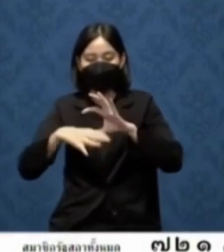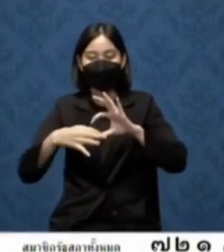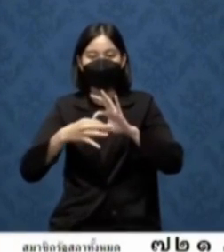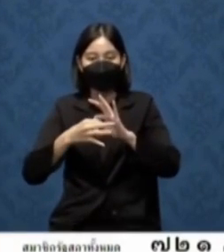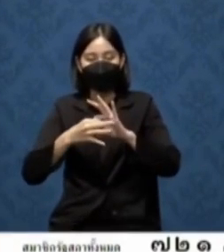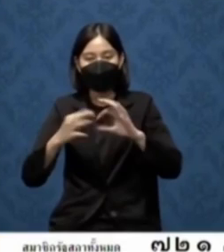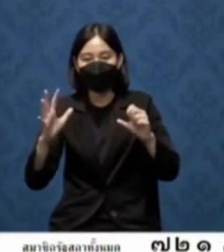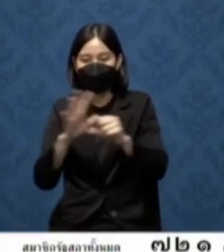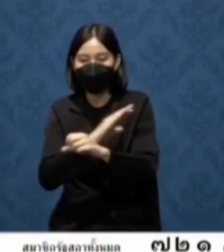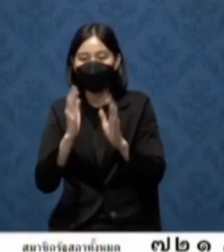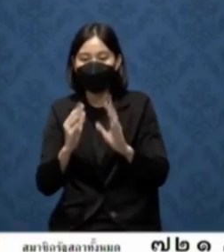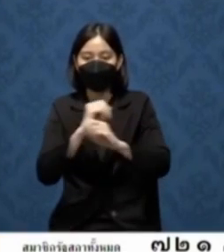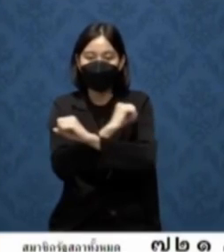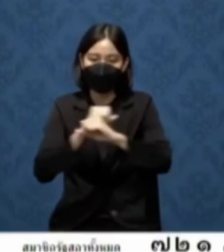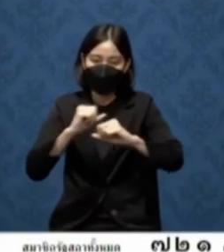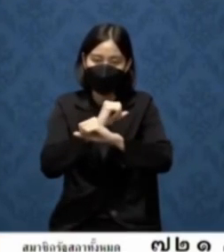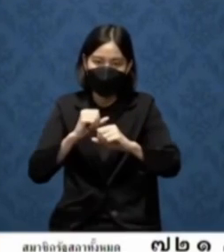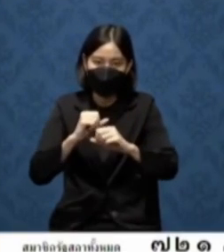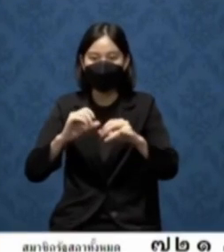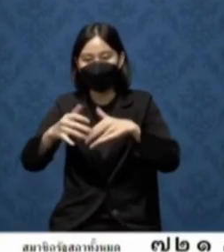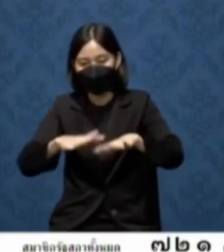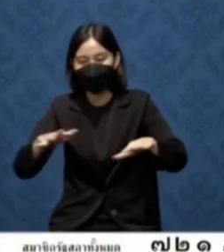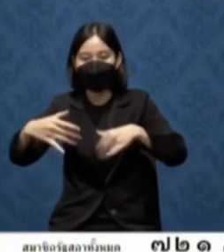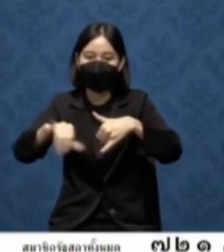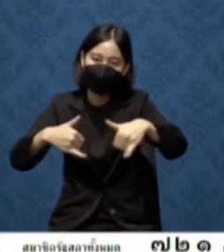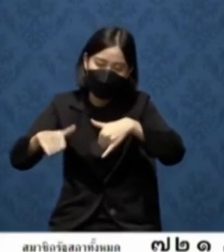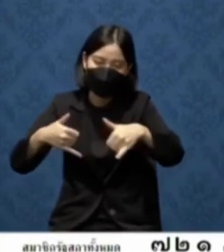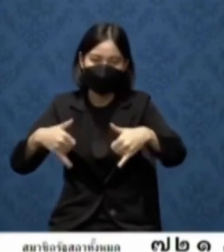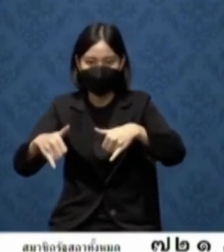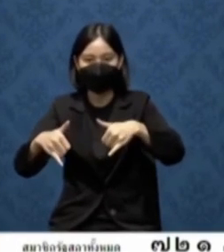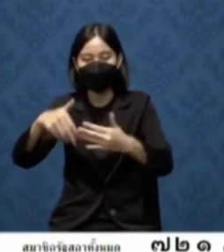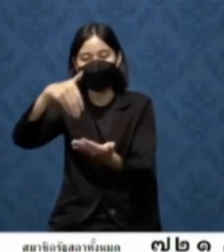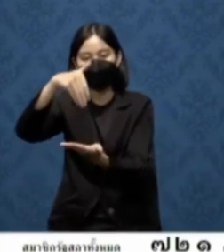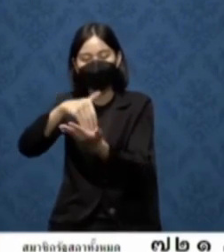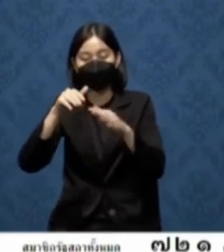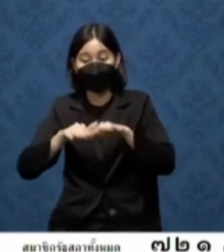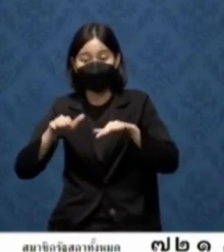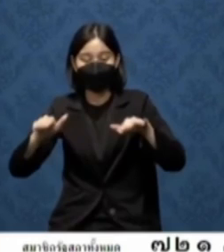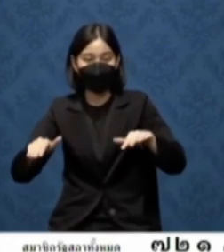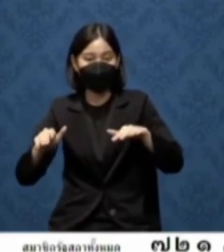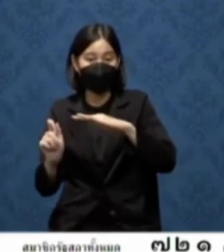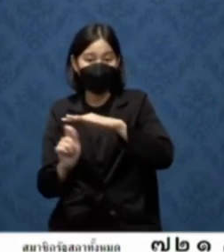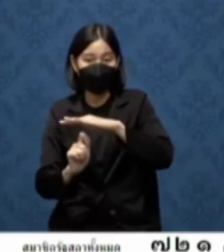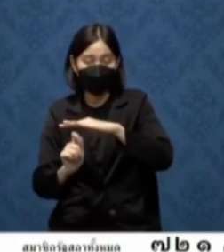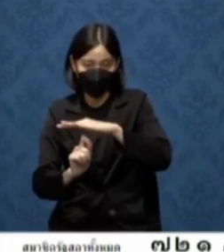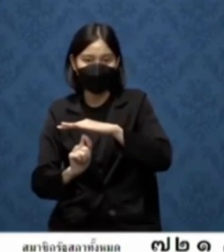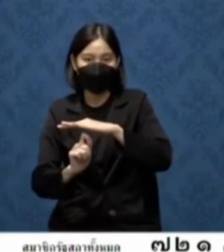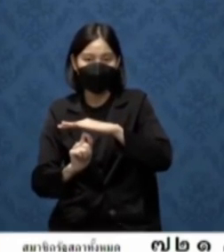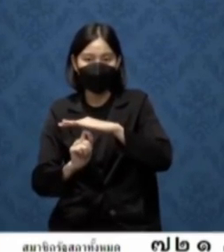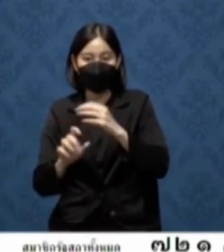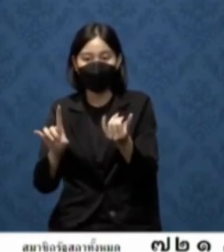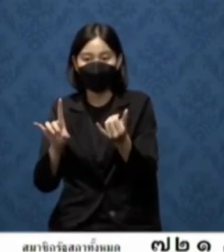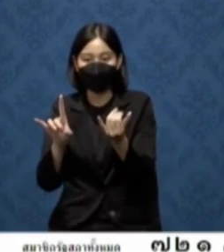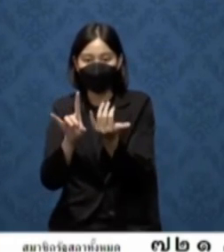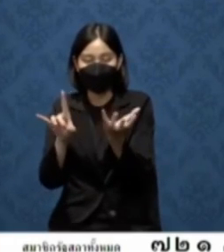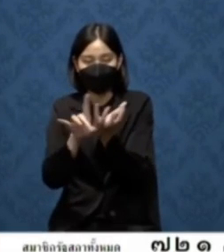คนออกกำลังกายมีสนามเด็กเล่นให้เด็กๆได้วิ่งเล่นมีศูนย์เด็กเล็กที่มีคุณภาพให้เด็กๆเติบโต